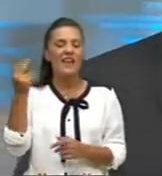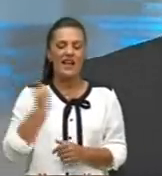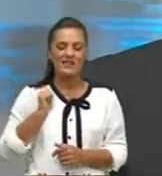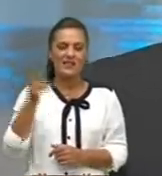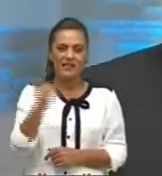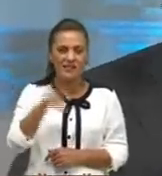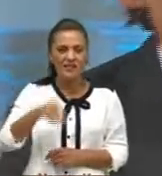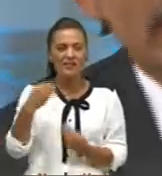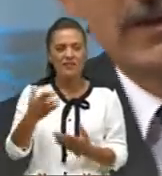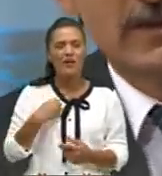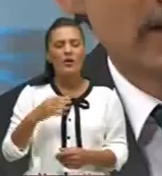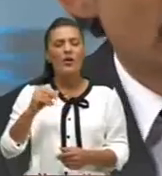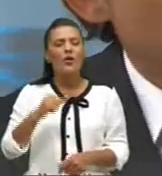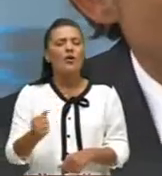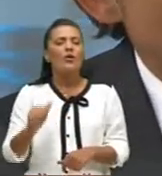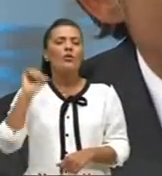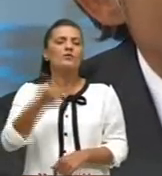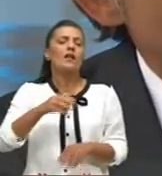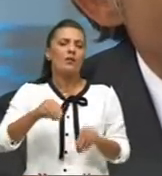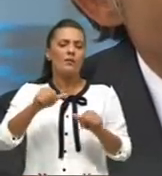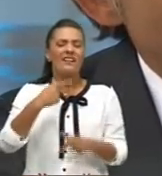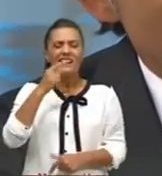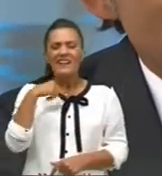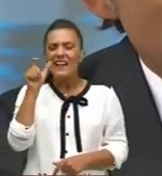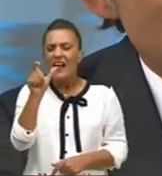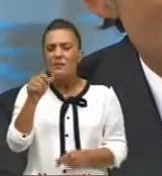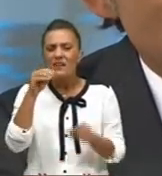kutsal topraklar. Kelimenin tam anlamıyla